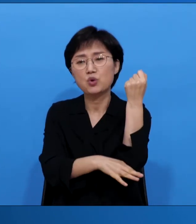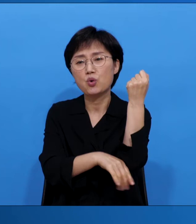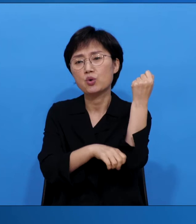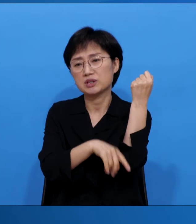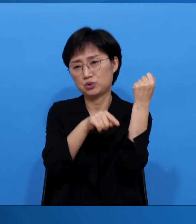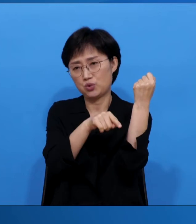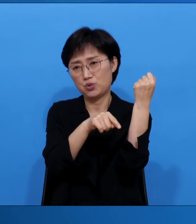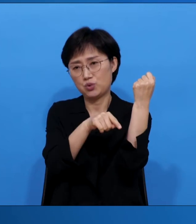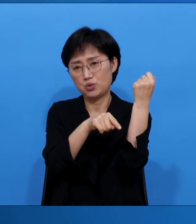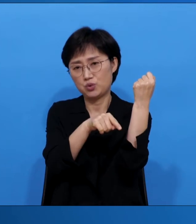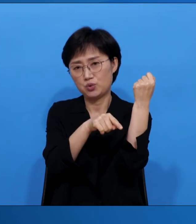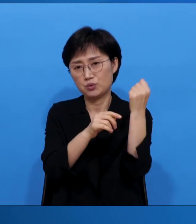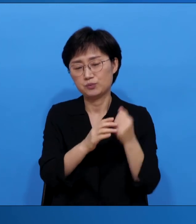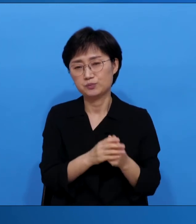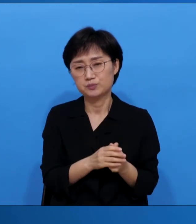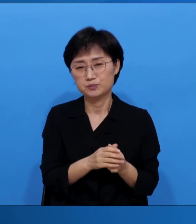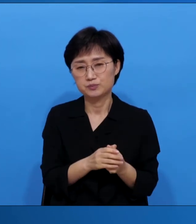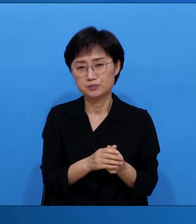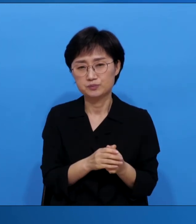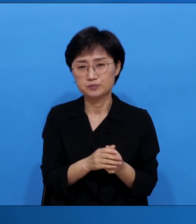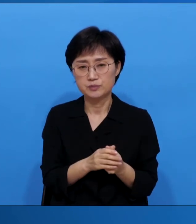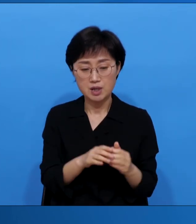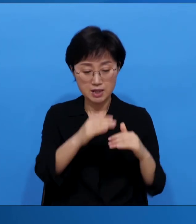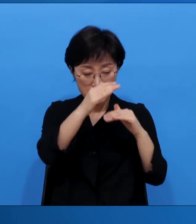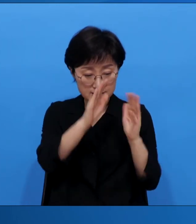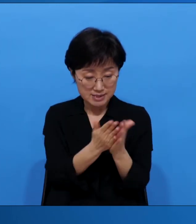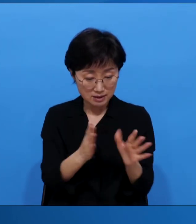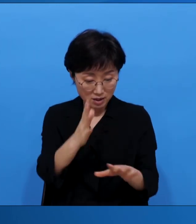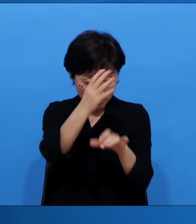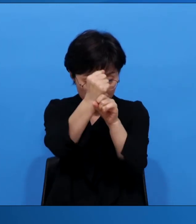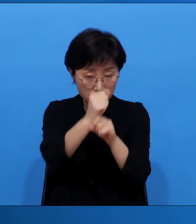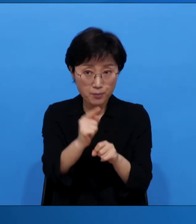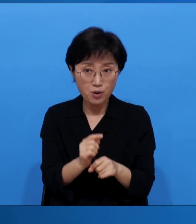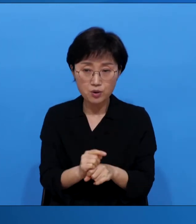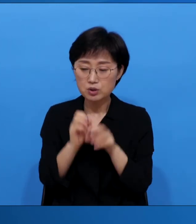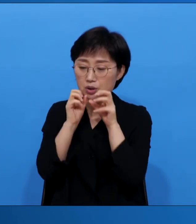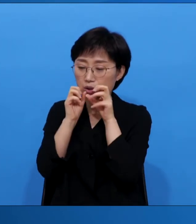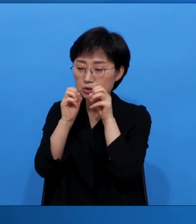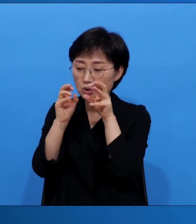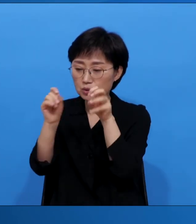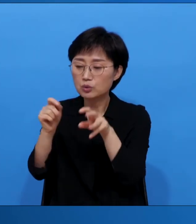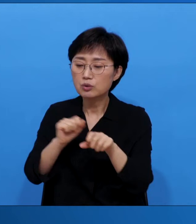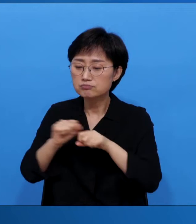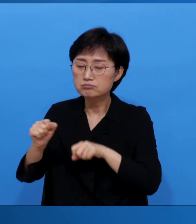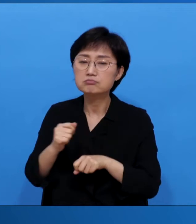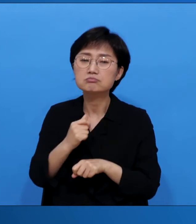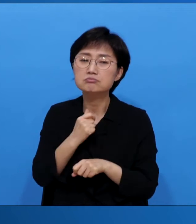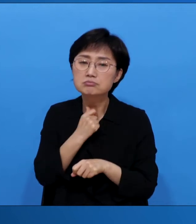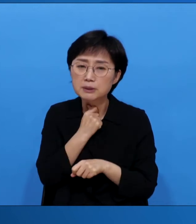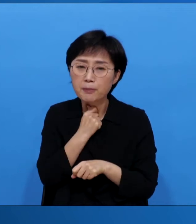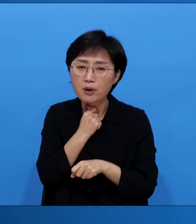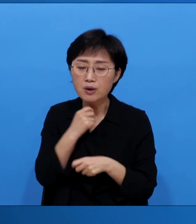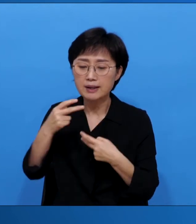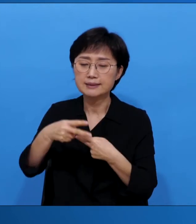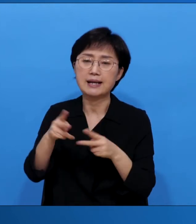제일 키가 뭔고 하니까 전도 운동을 하기 위한 다락방을 계속한 거예요.